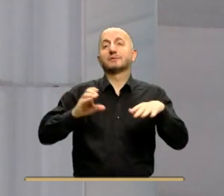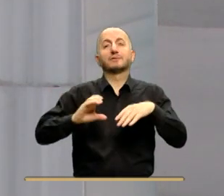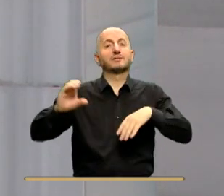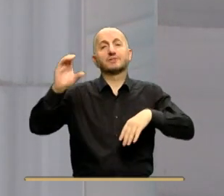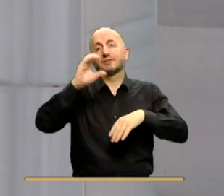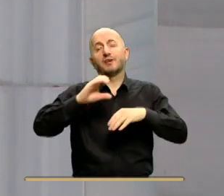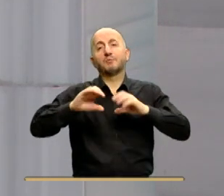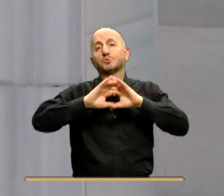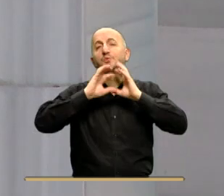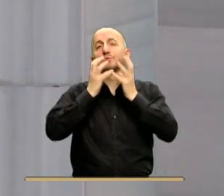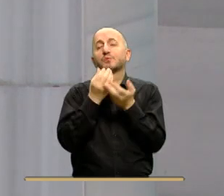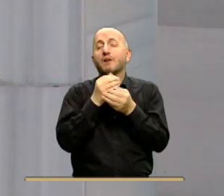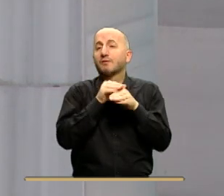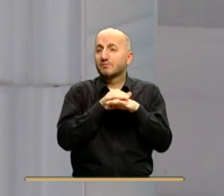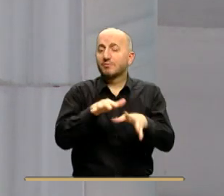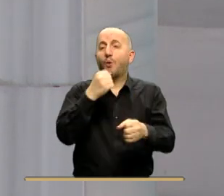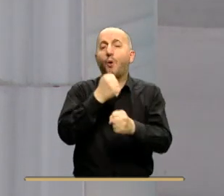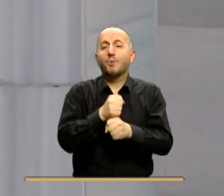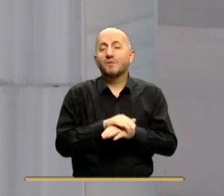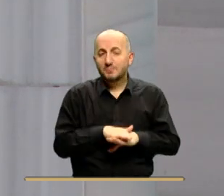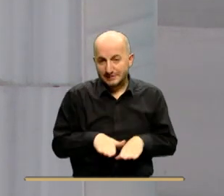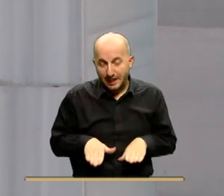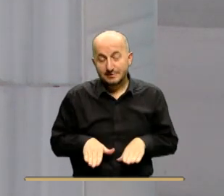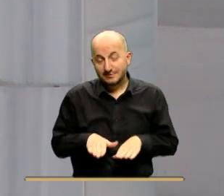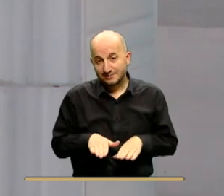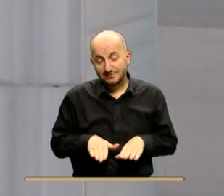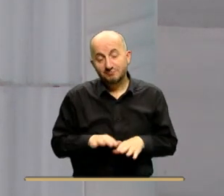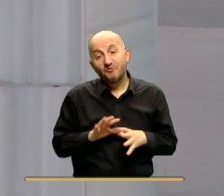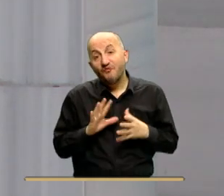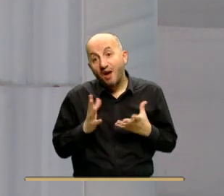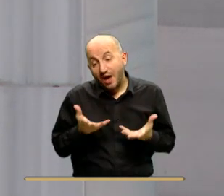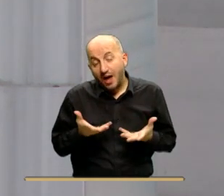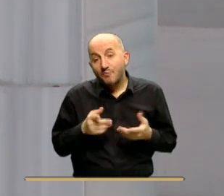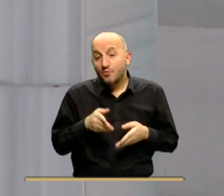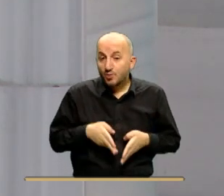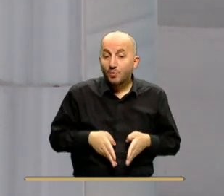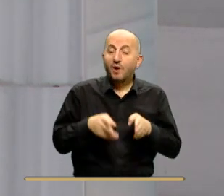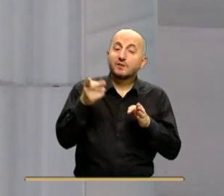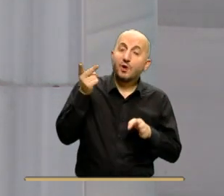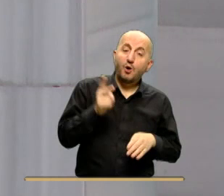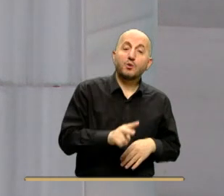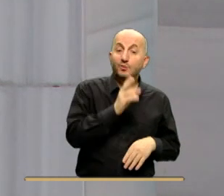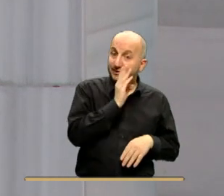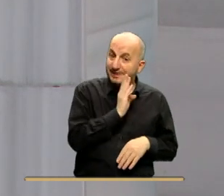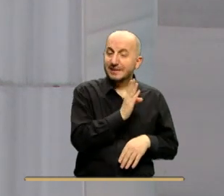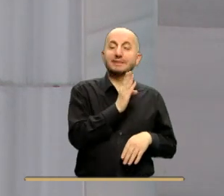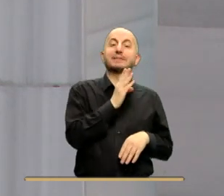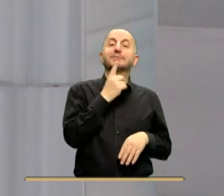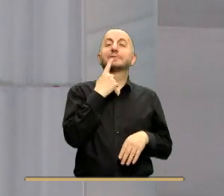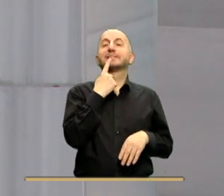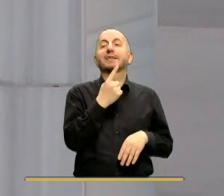İslam'ı bütün cihana yayar, vazifem biter, ya da bu yolda ölür giderim,